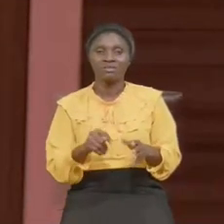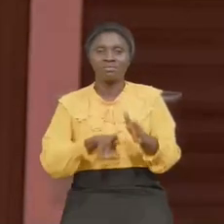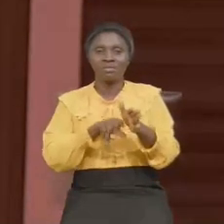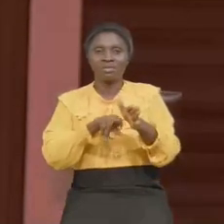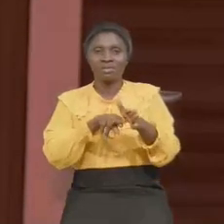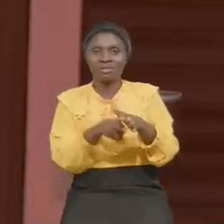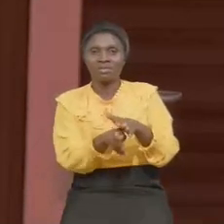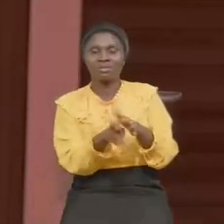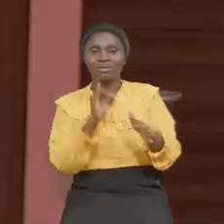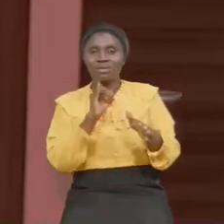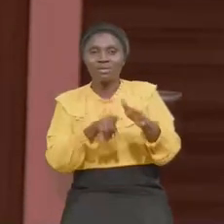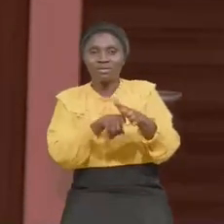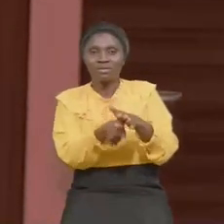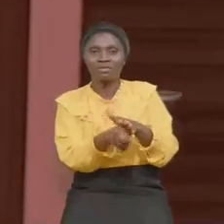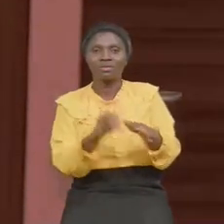et d'amertume.